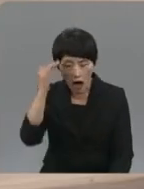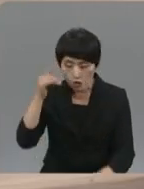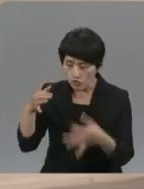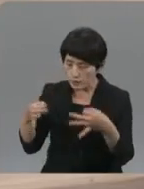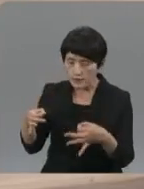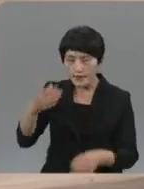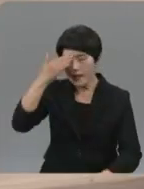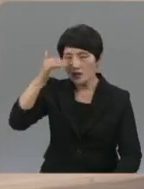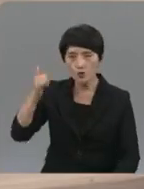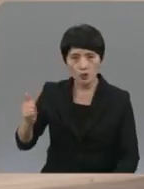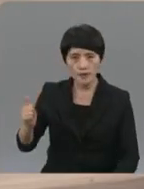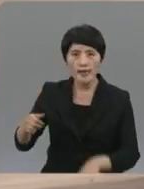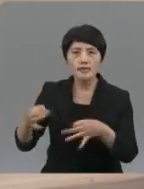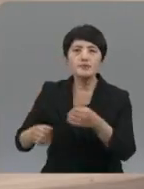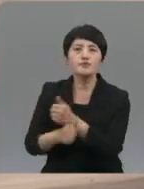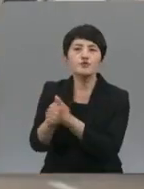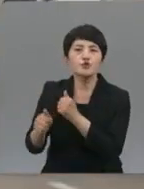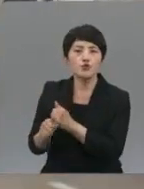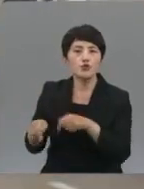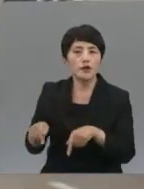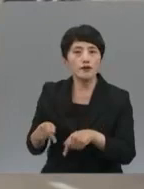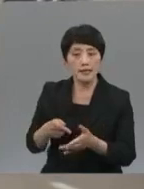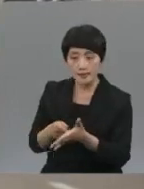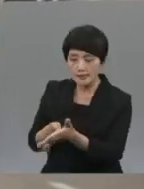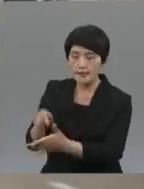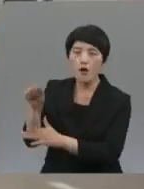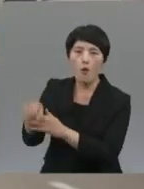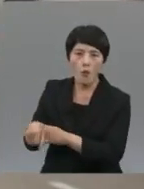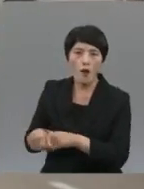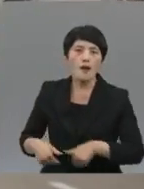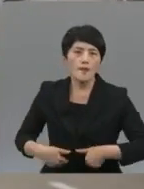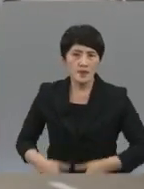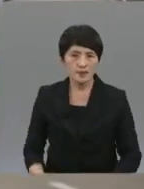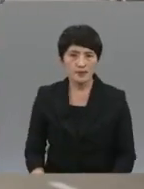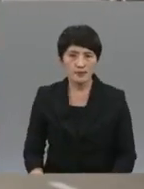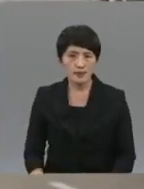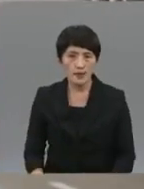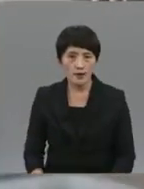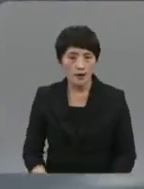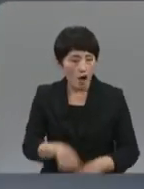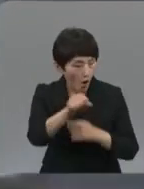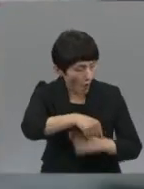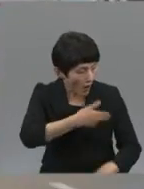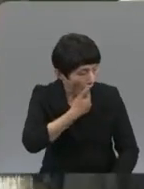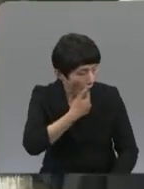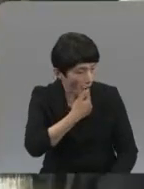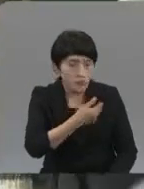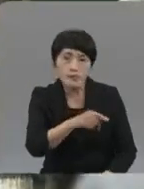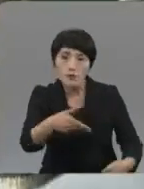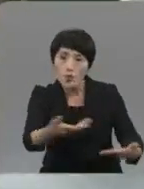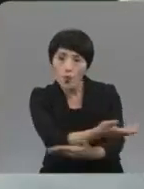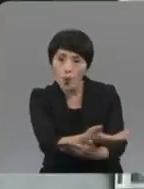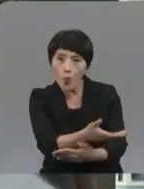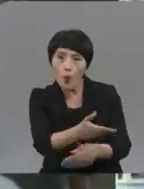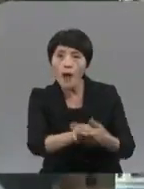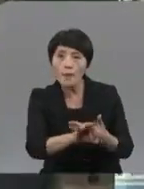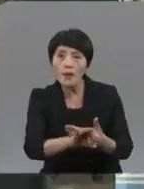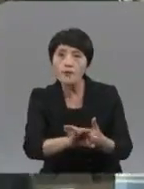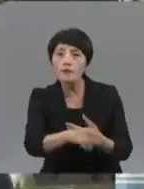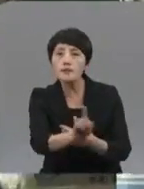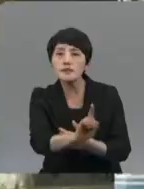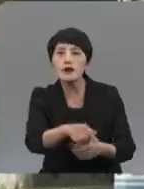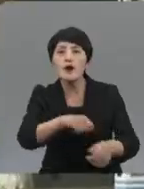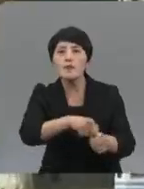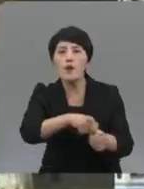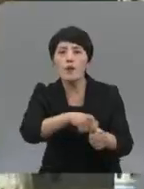裁名单。联合国安理会决议禁止与北韩团体、个人进行合作业务或设立、维持